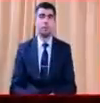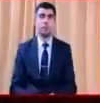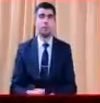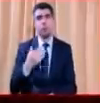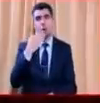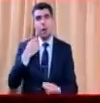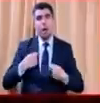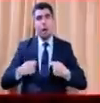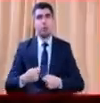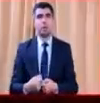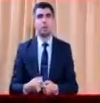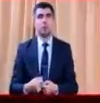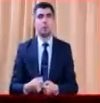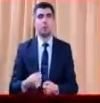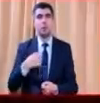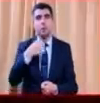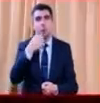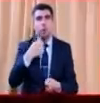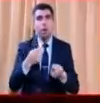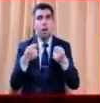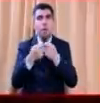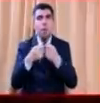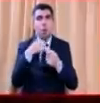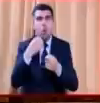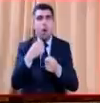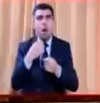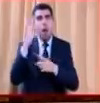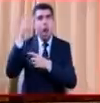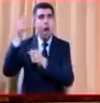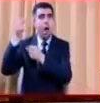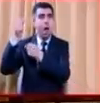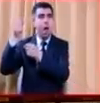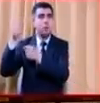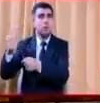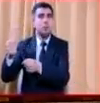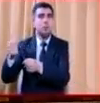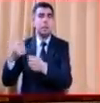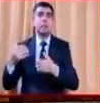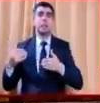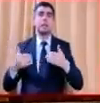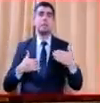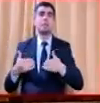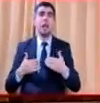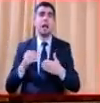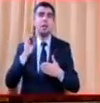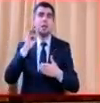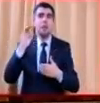شكرا السيد الرئيس. اولا رحمه الله على السي محمد ابراهيم والسي محمد البسطاوي وكذلك الفنان